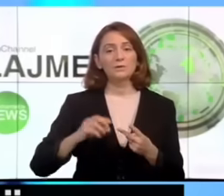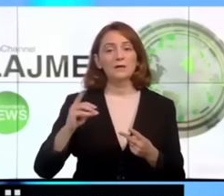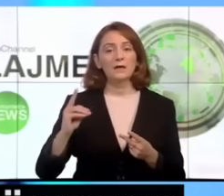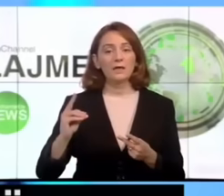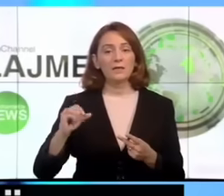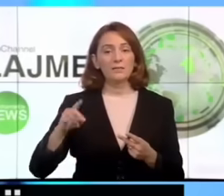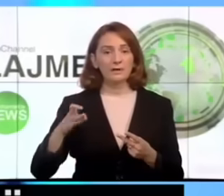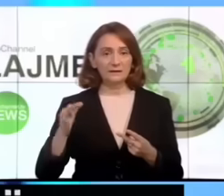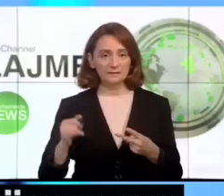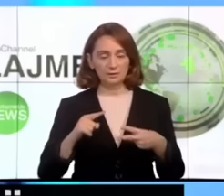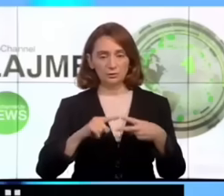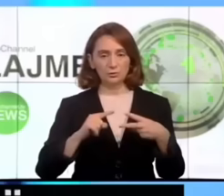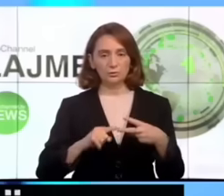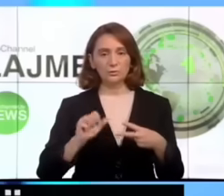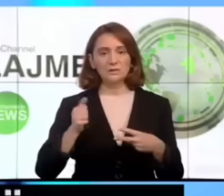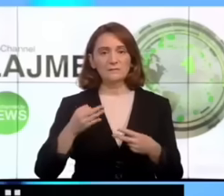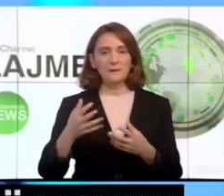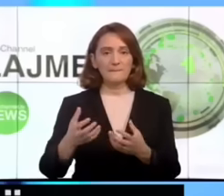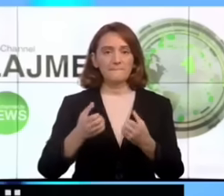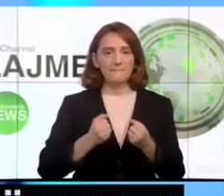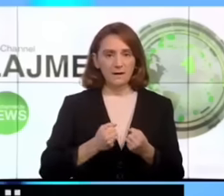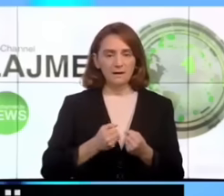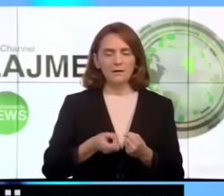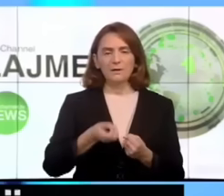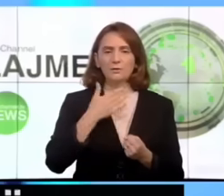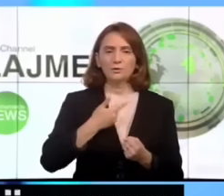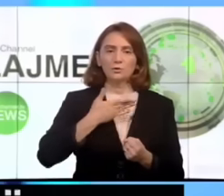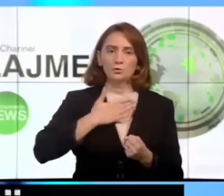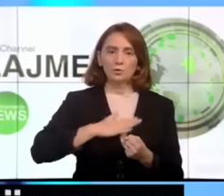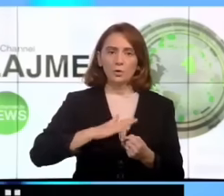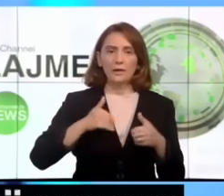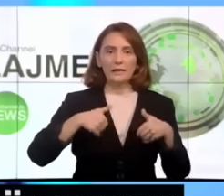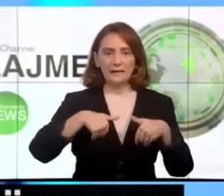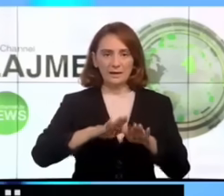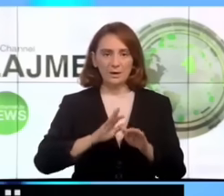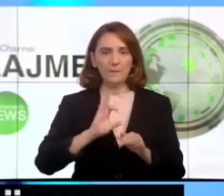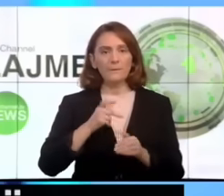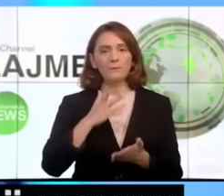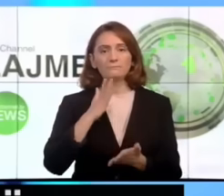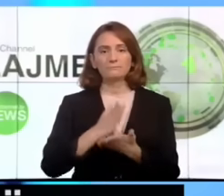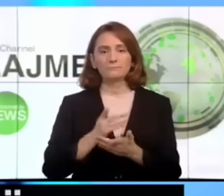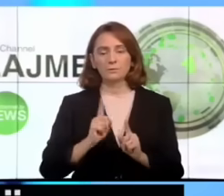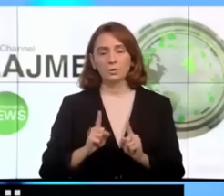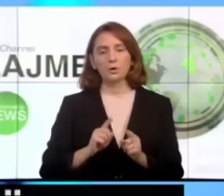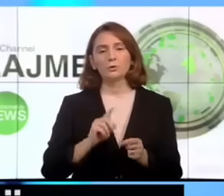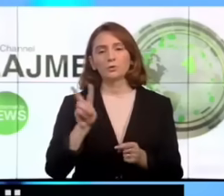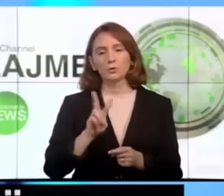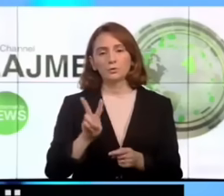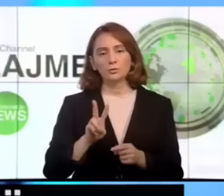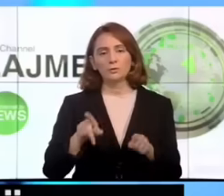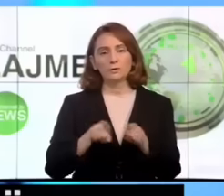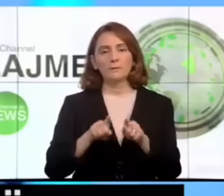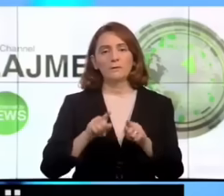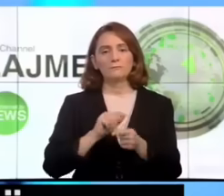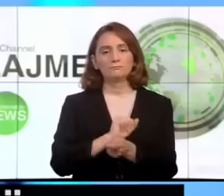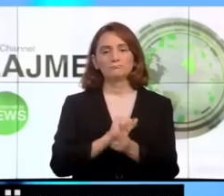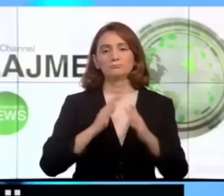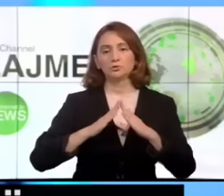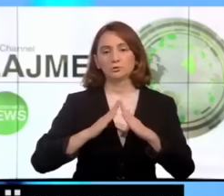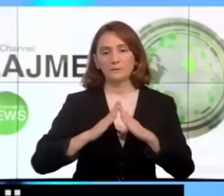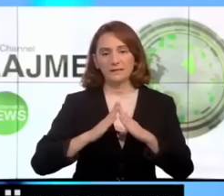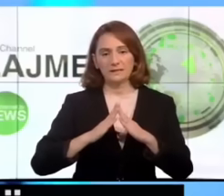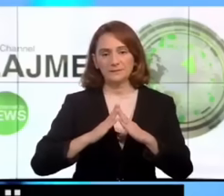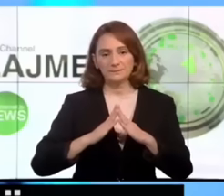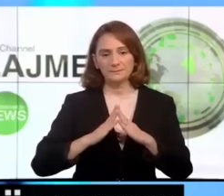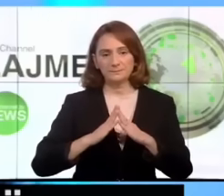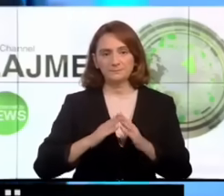shtëpi, por gjykata e apelit ka rrëzuar kërkesat e tyre dhe i ka lënë përsëri në arrest në shtëpi. Lidhemi me